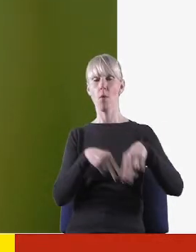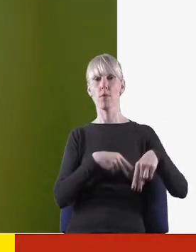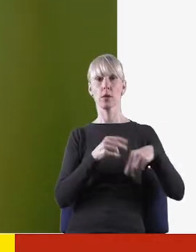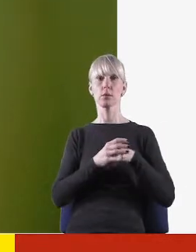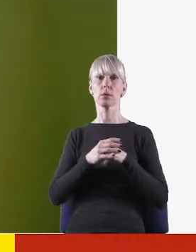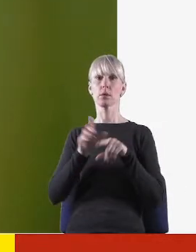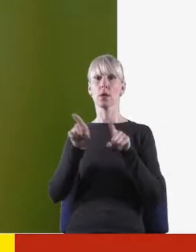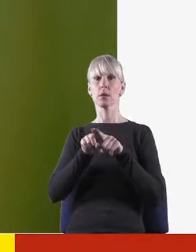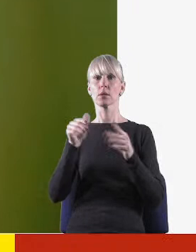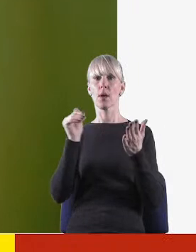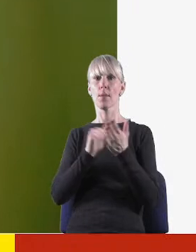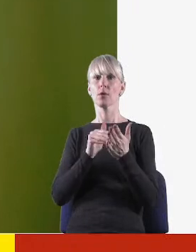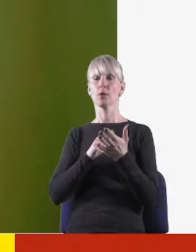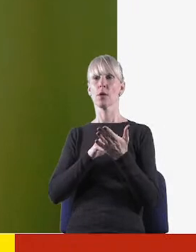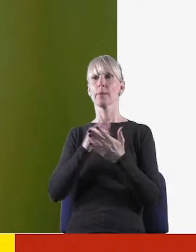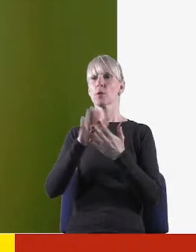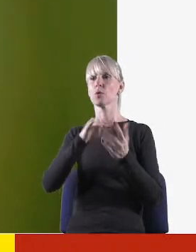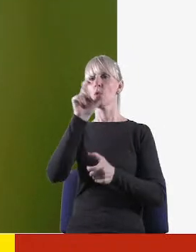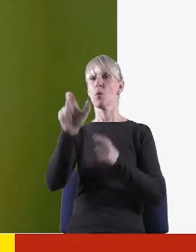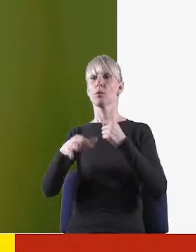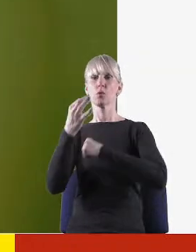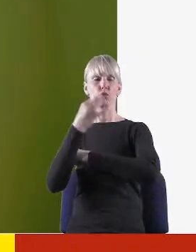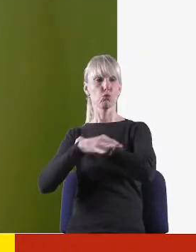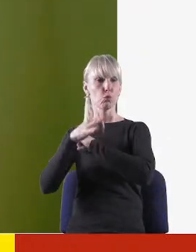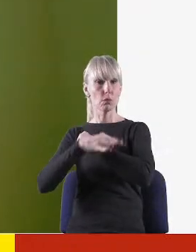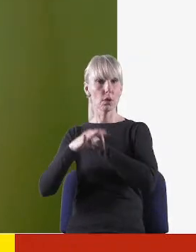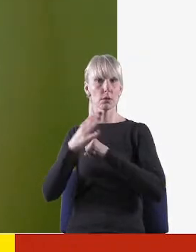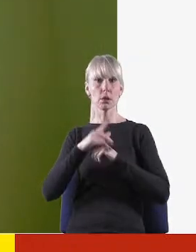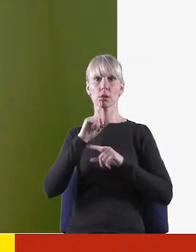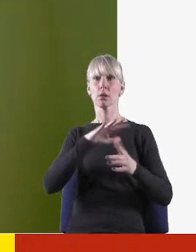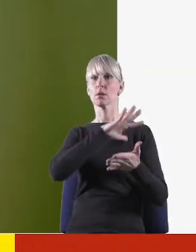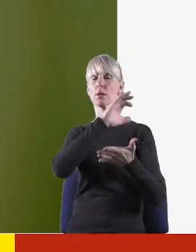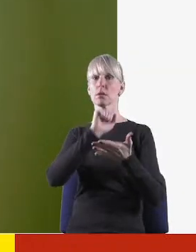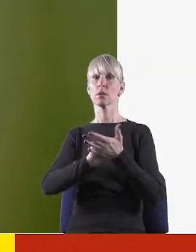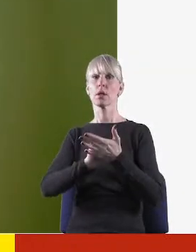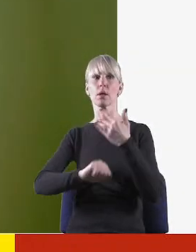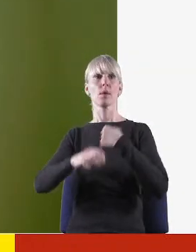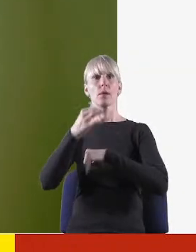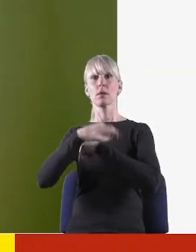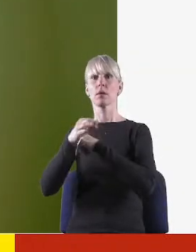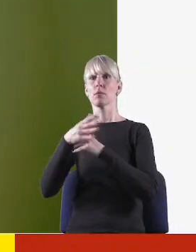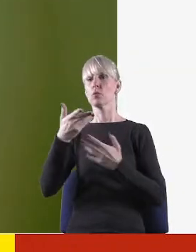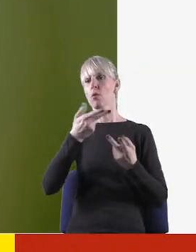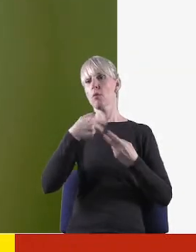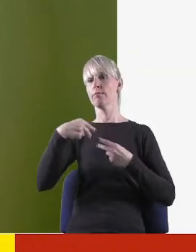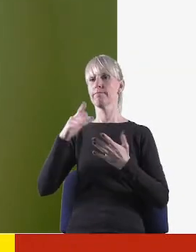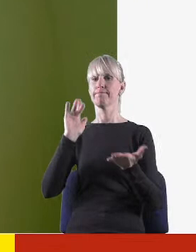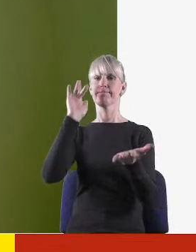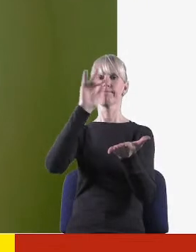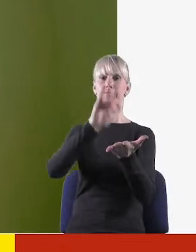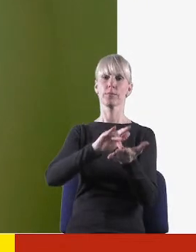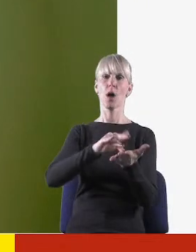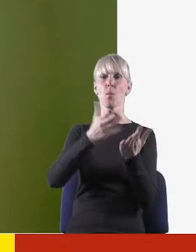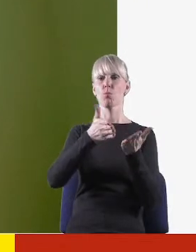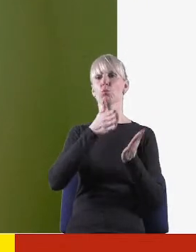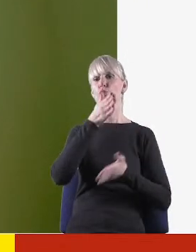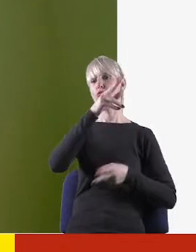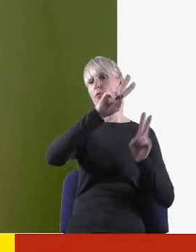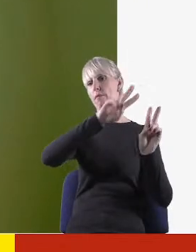Jest potrzebne studentom, którzy dojeżdżają na zajęcia uczelniane, potem wracają tam, ale pewno też i nie